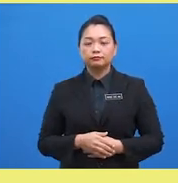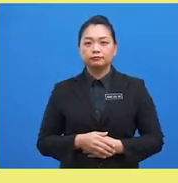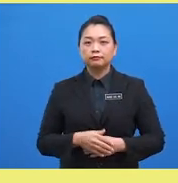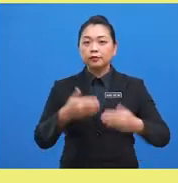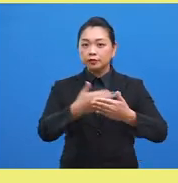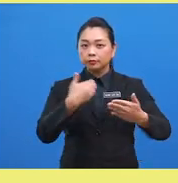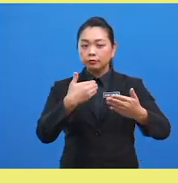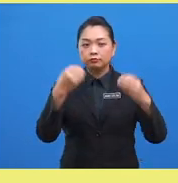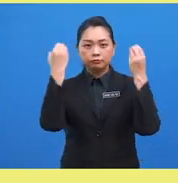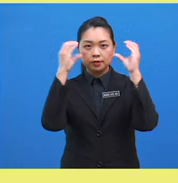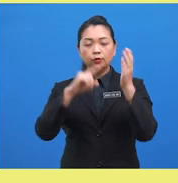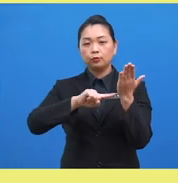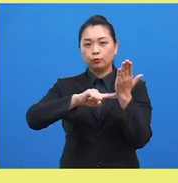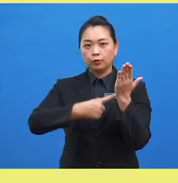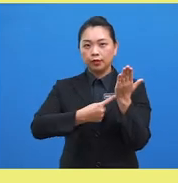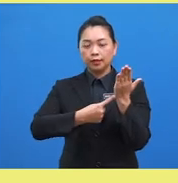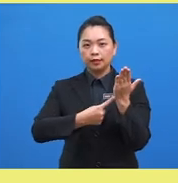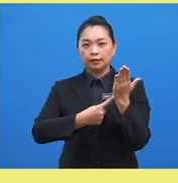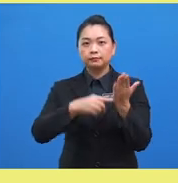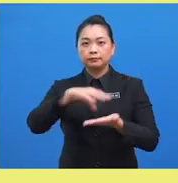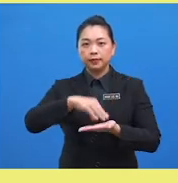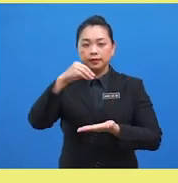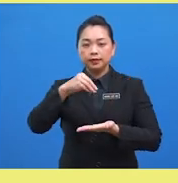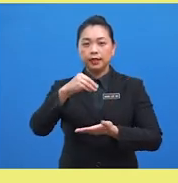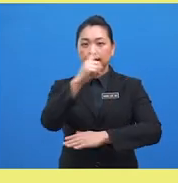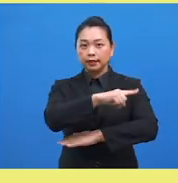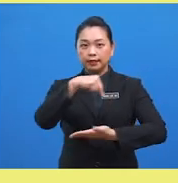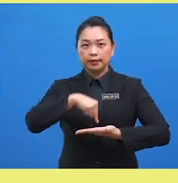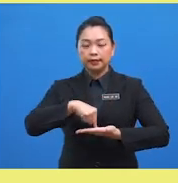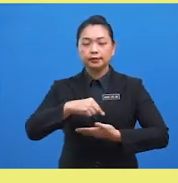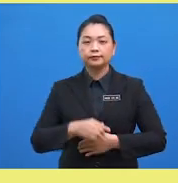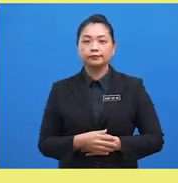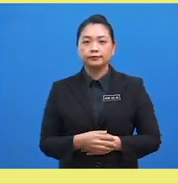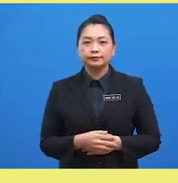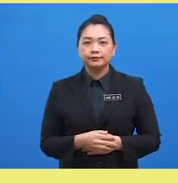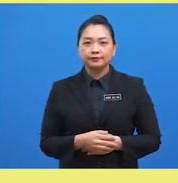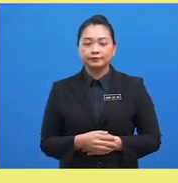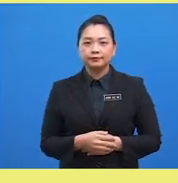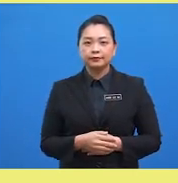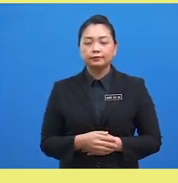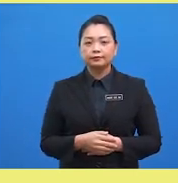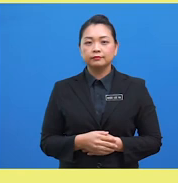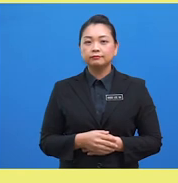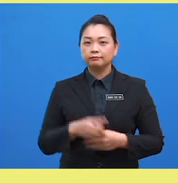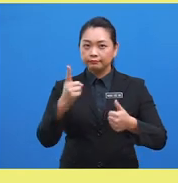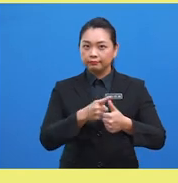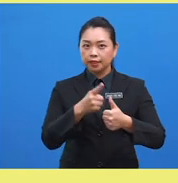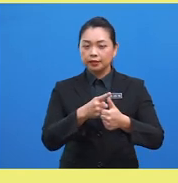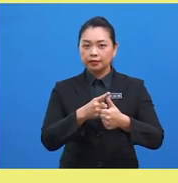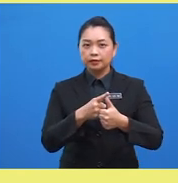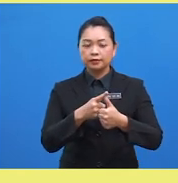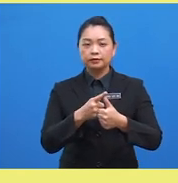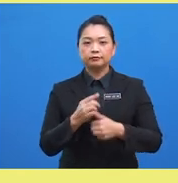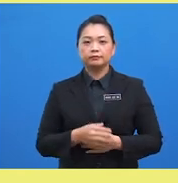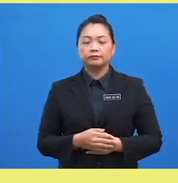Sebelum cikgu mulakan sesi pembelajaran hari ini, terlebih dahulu izinkan